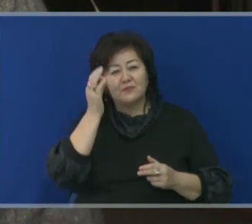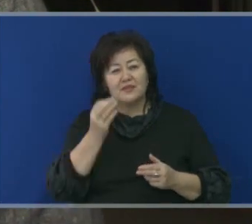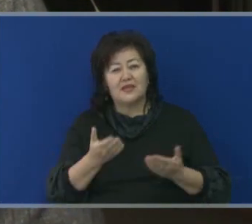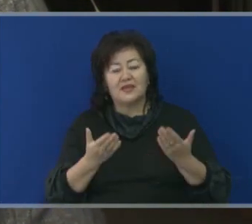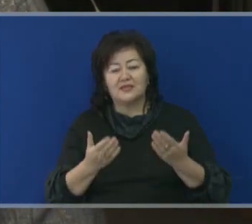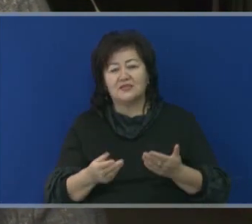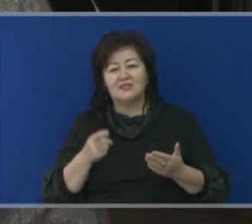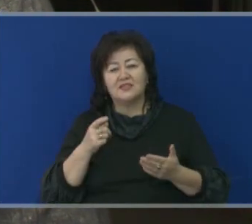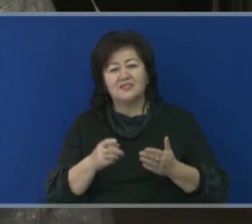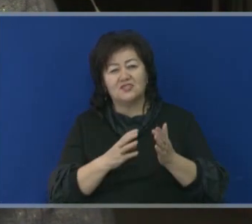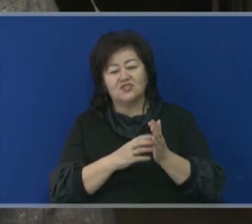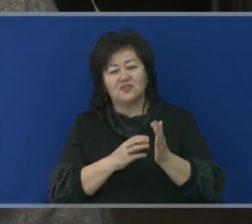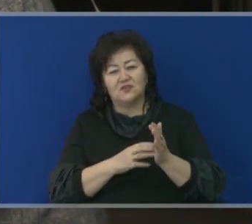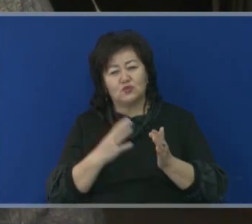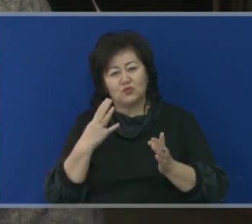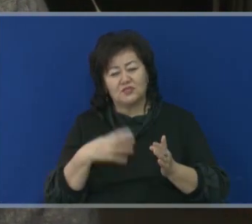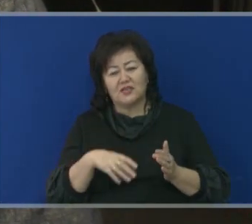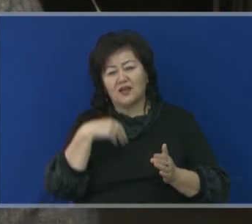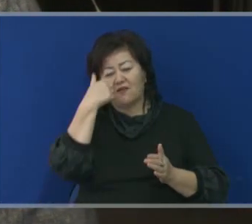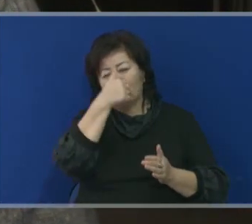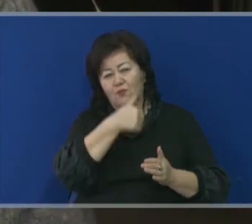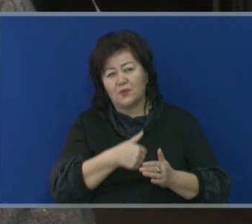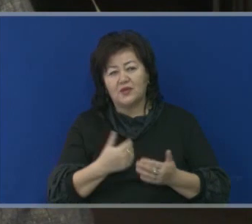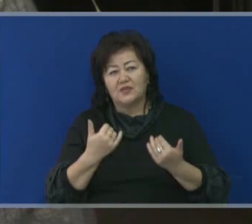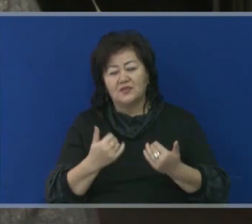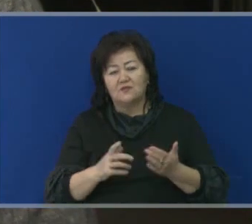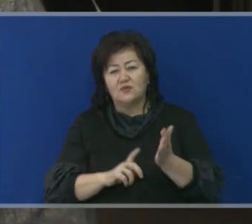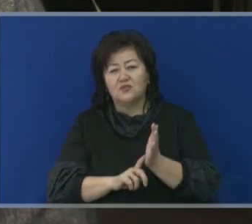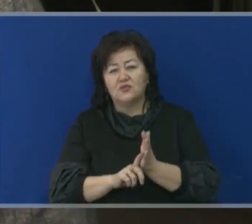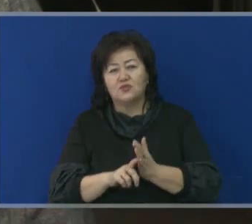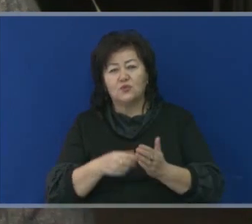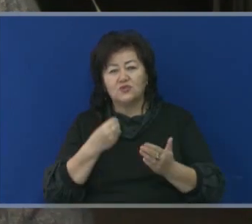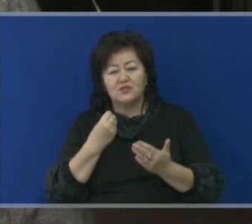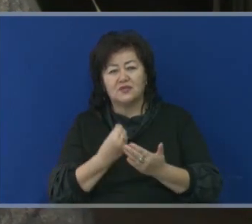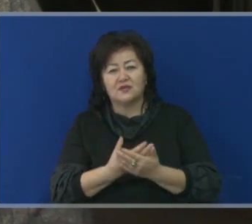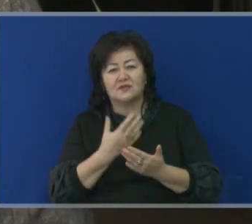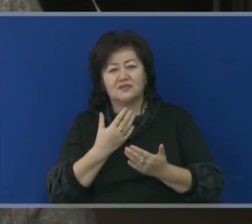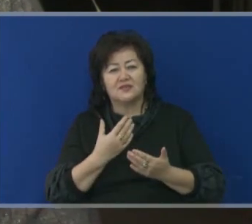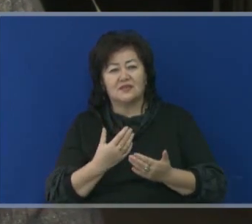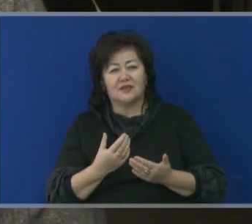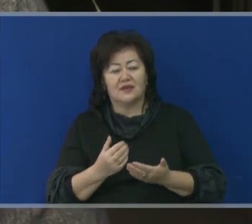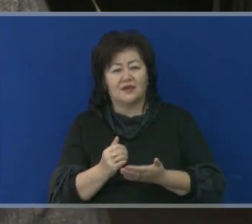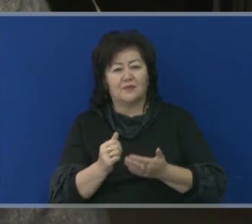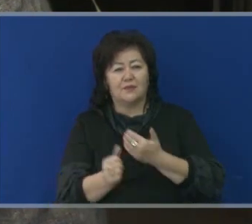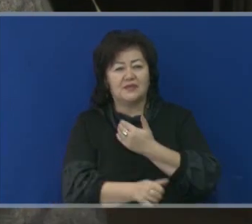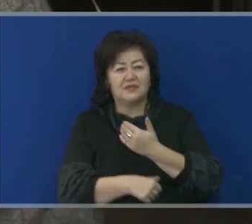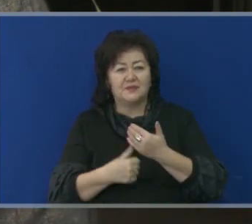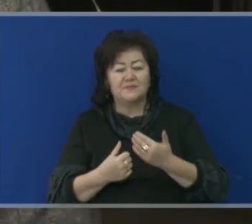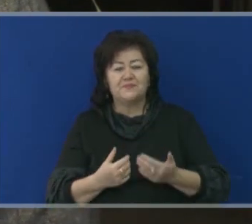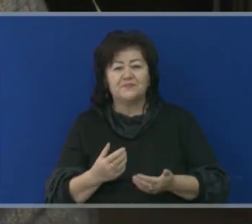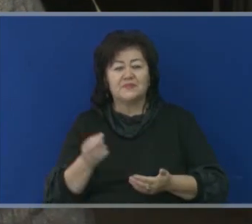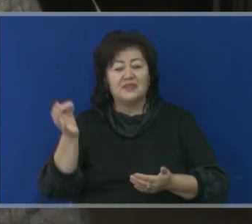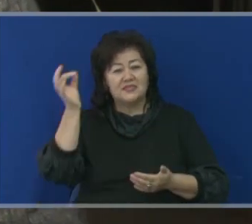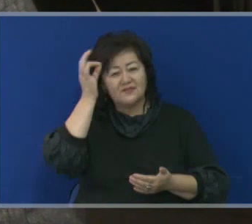музея еще в 1940 году, являются сегодня источником ценных данных. Большая часть сферы Абайтону состоит из